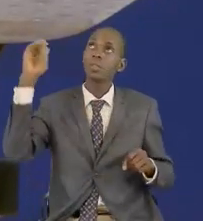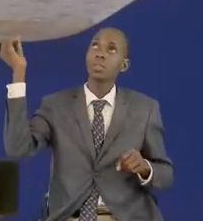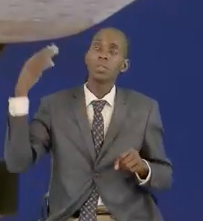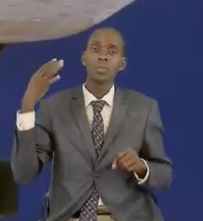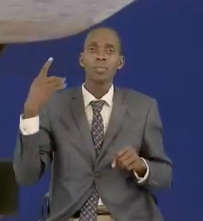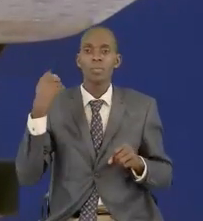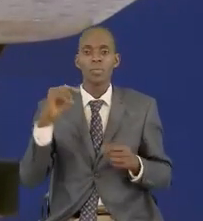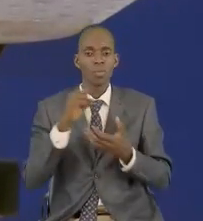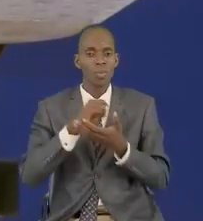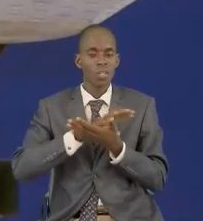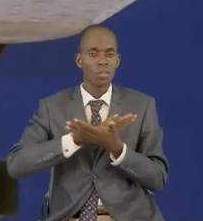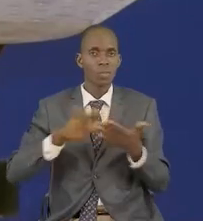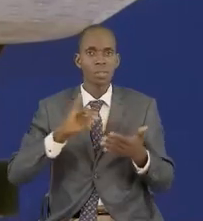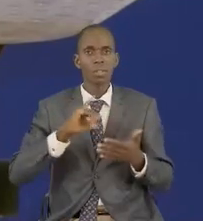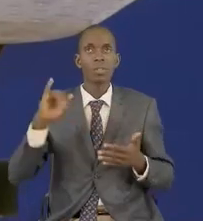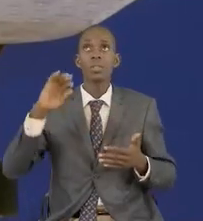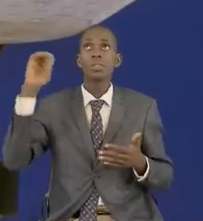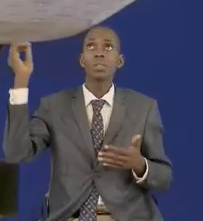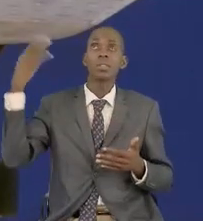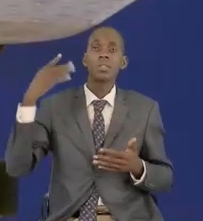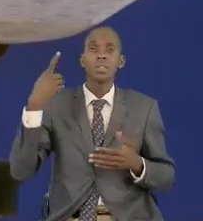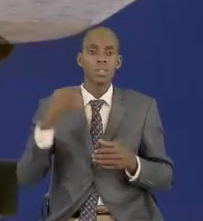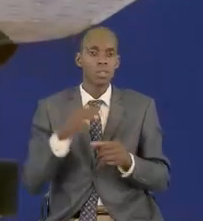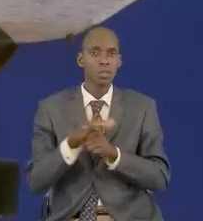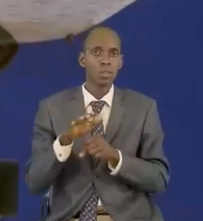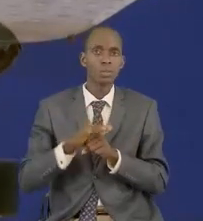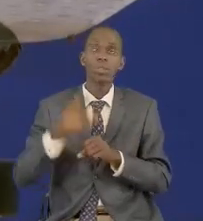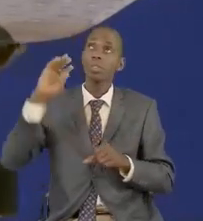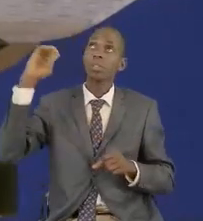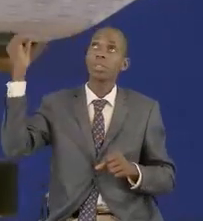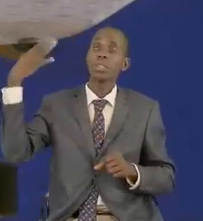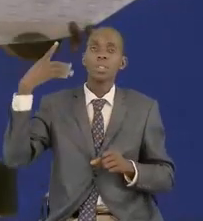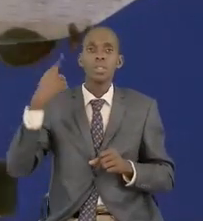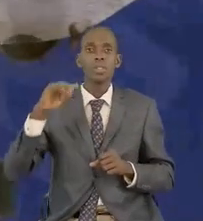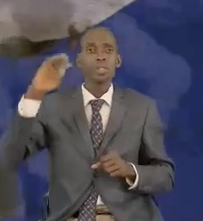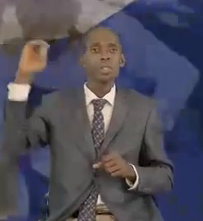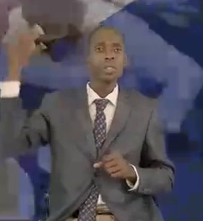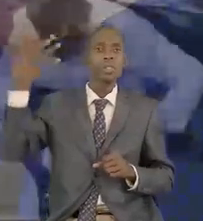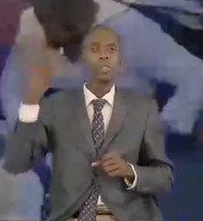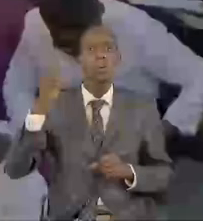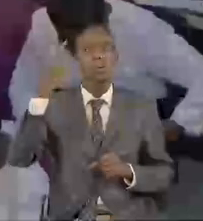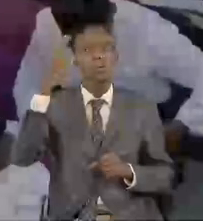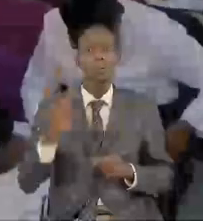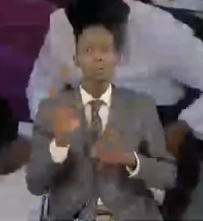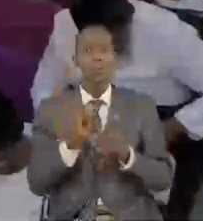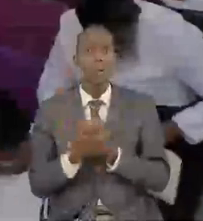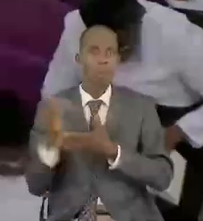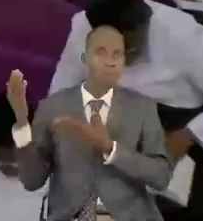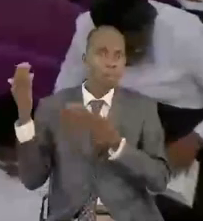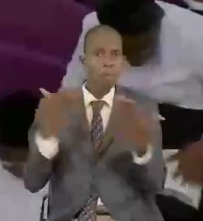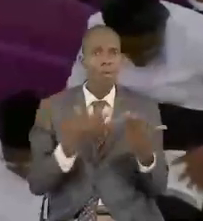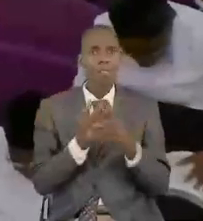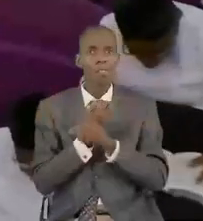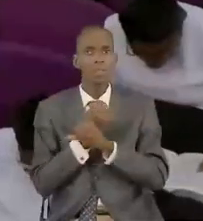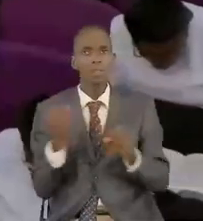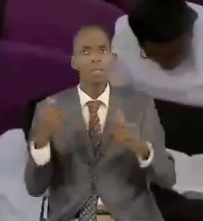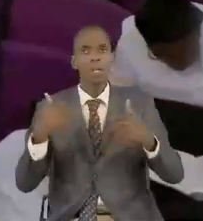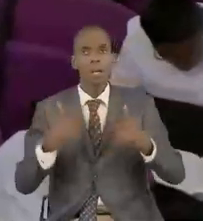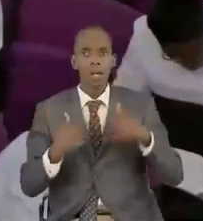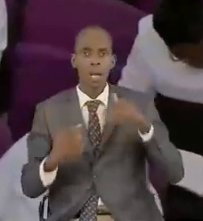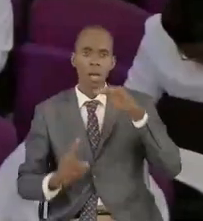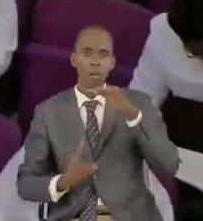aux vieux païen la grâce suffisante la grâce sanctificatrice la grâce de Dieu juste de